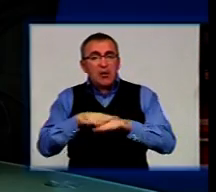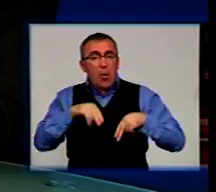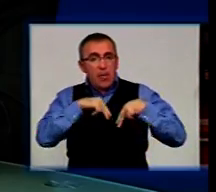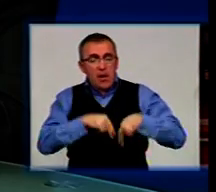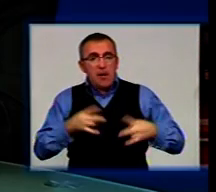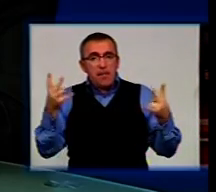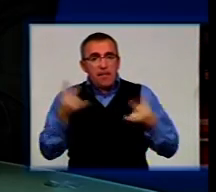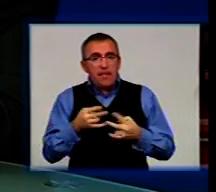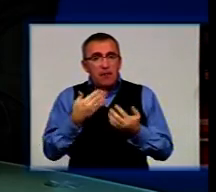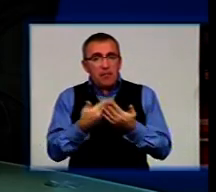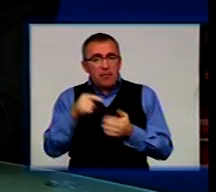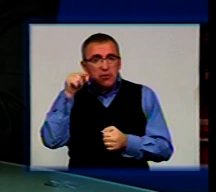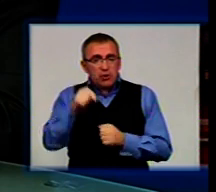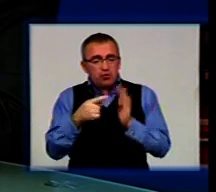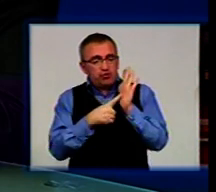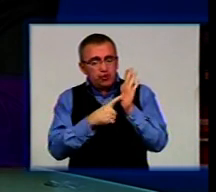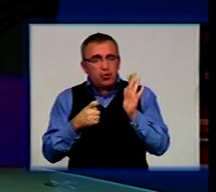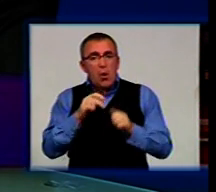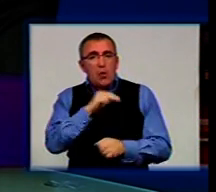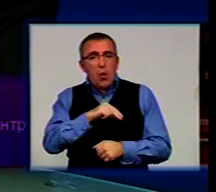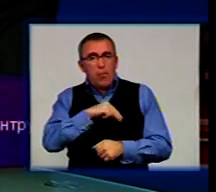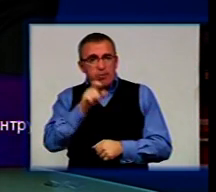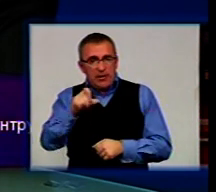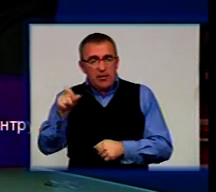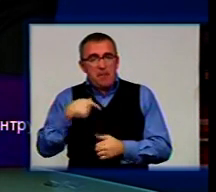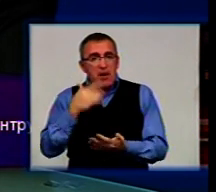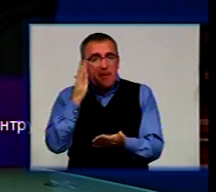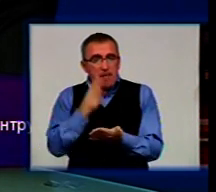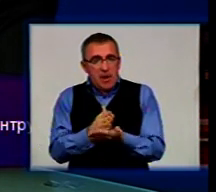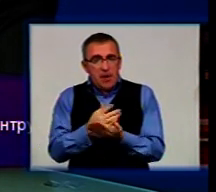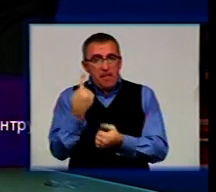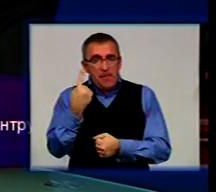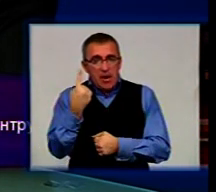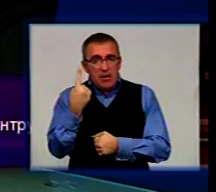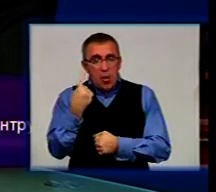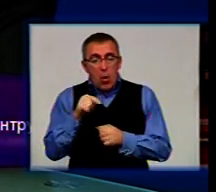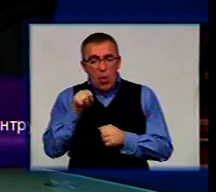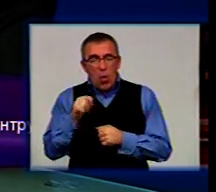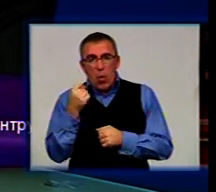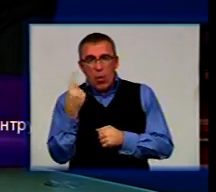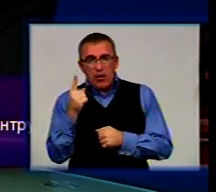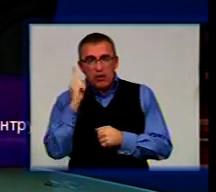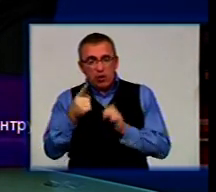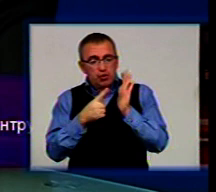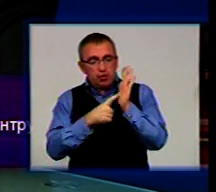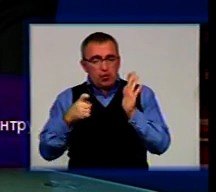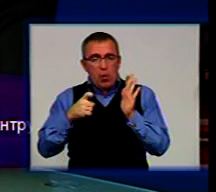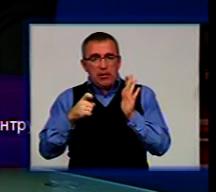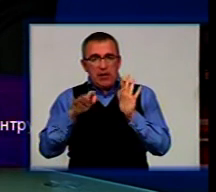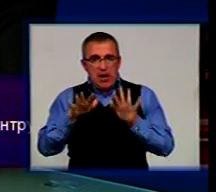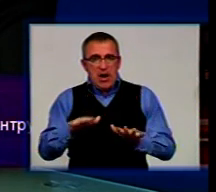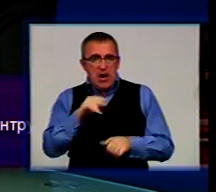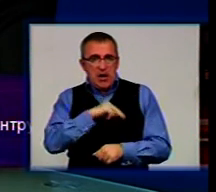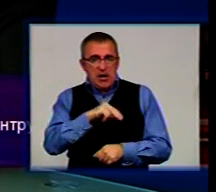потрібно біля 1600 робітників. Тобто ми маємо на 1.11 1600 вакансій.